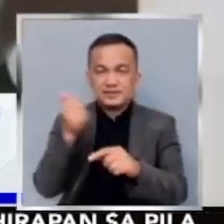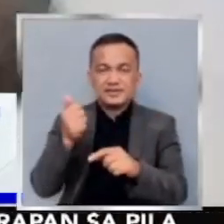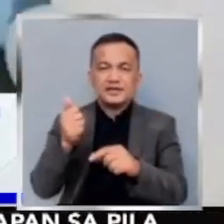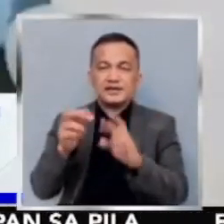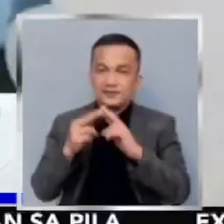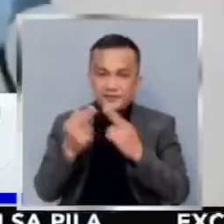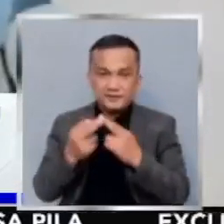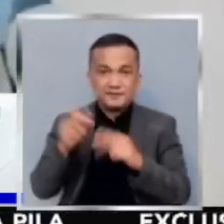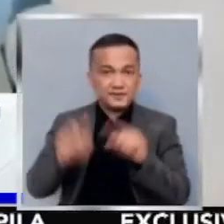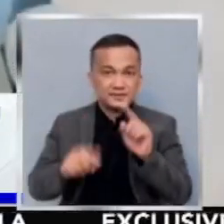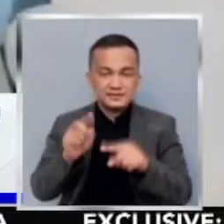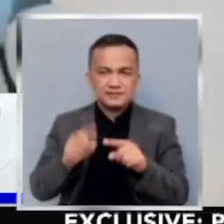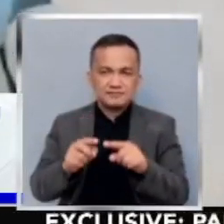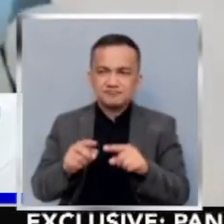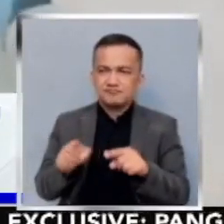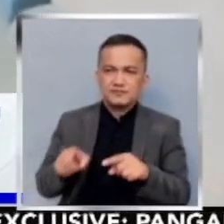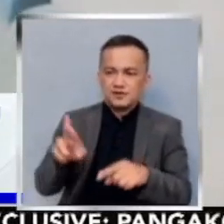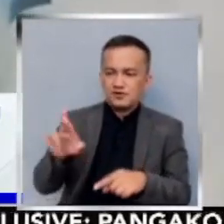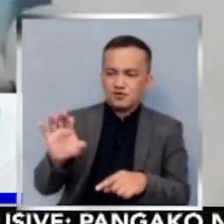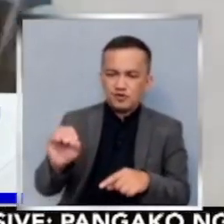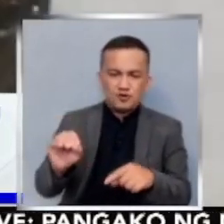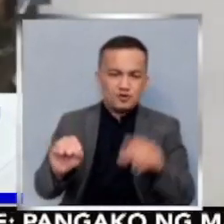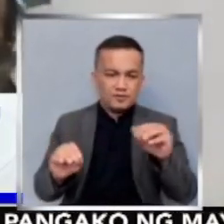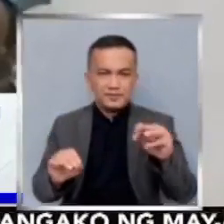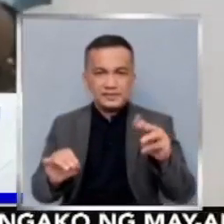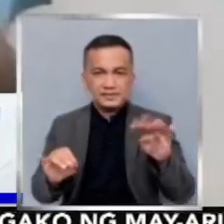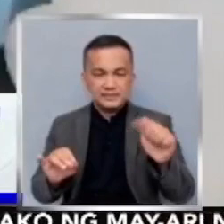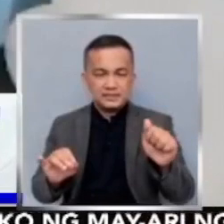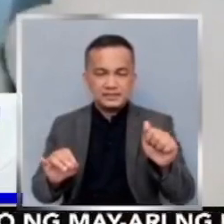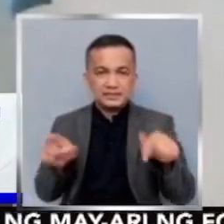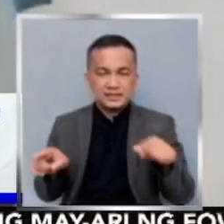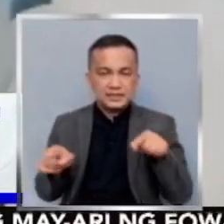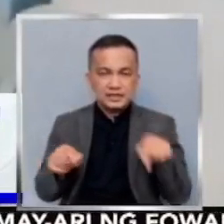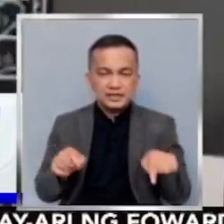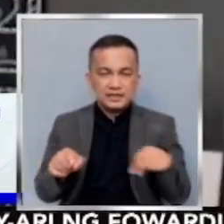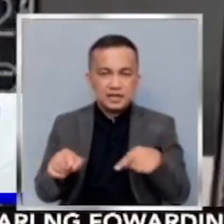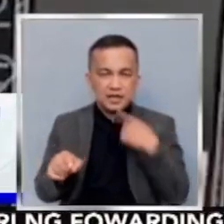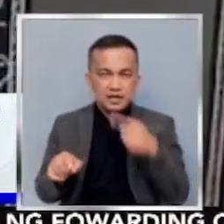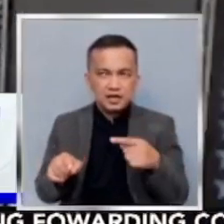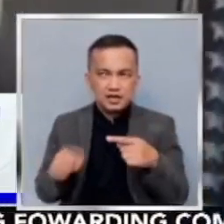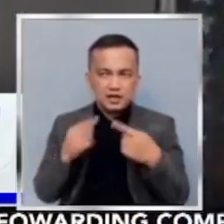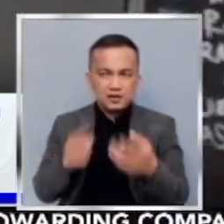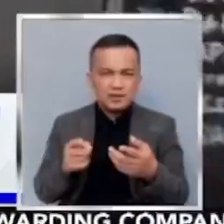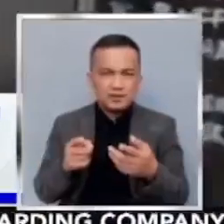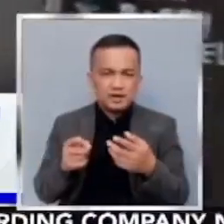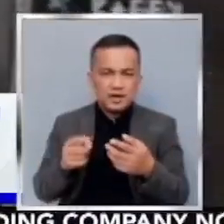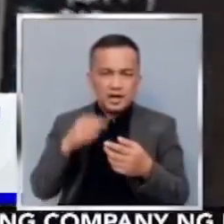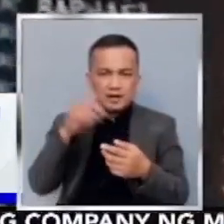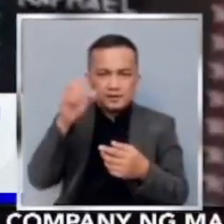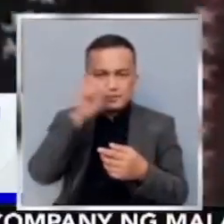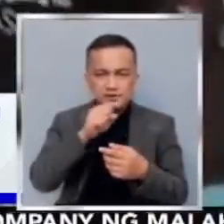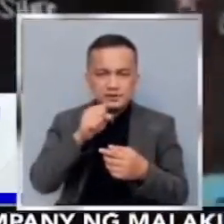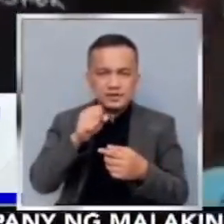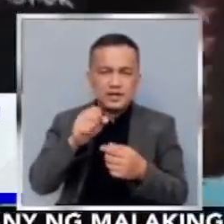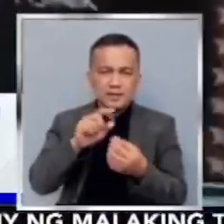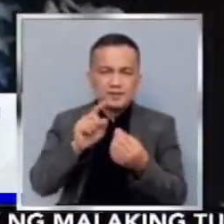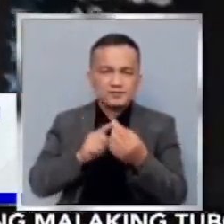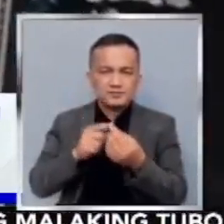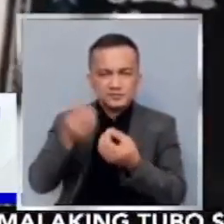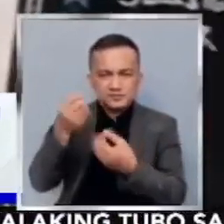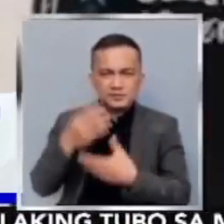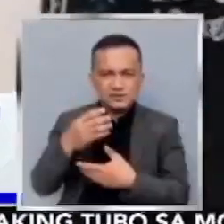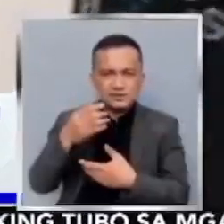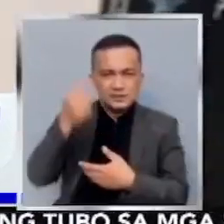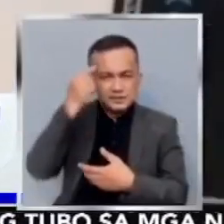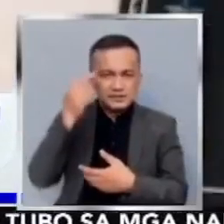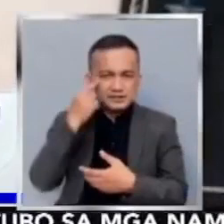raw idea si Rocco and Melissa kaya maging sila hati sa kanilang mga hula sa gender ni Baby N. Team girl